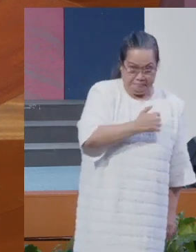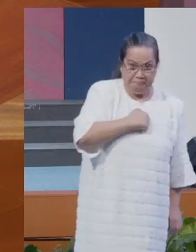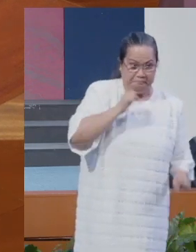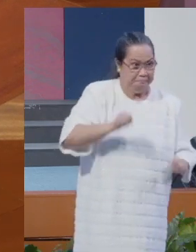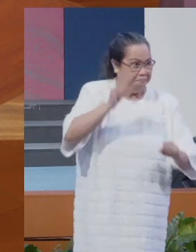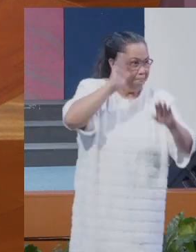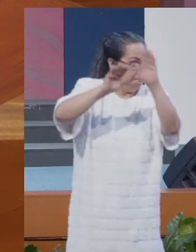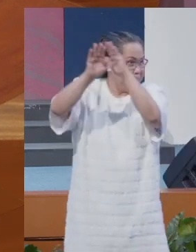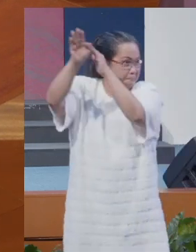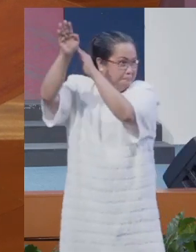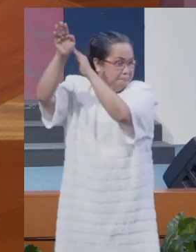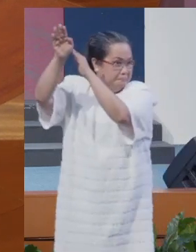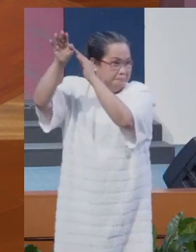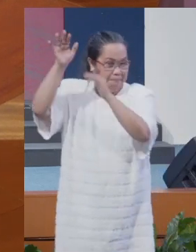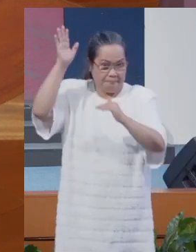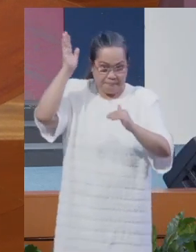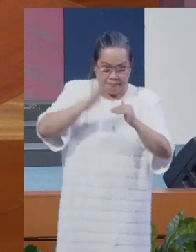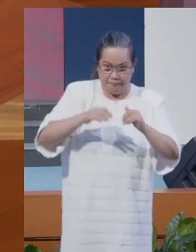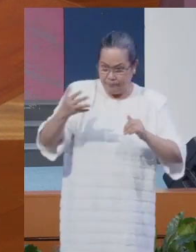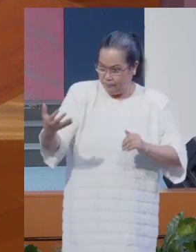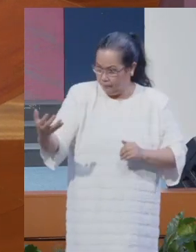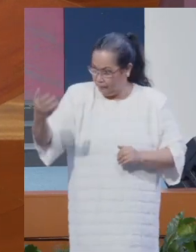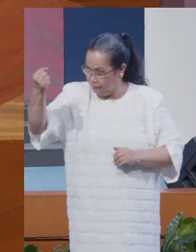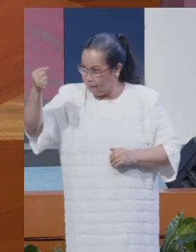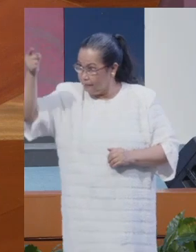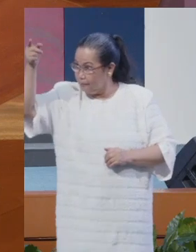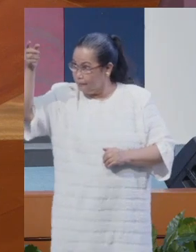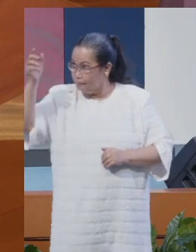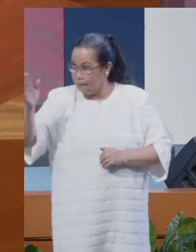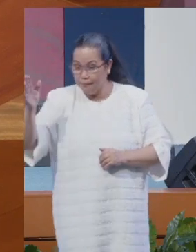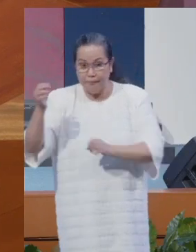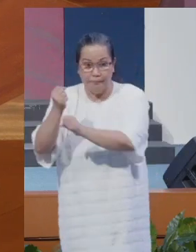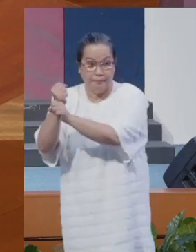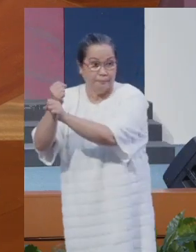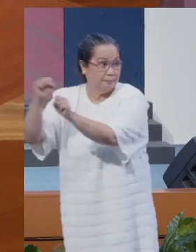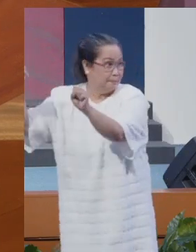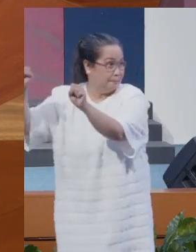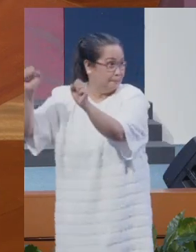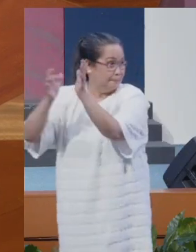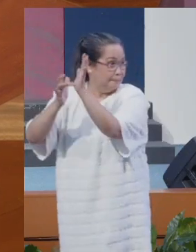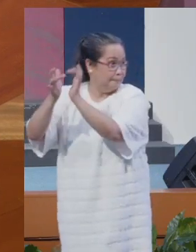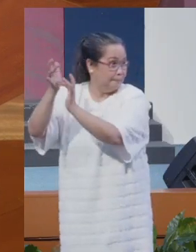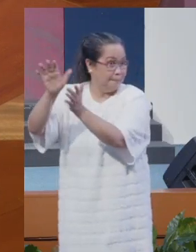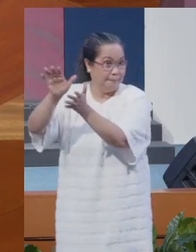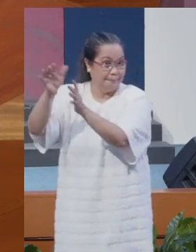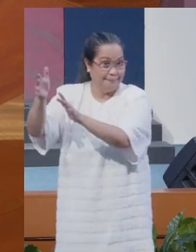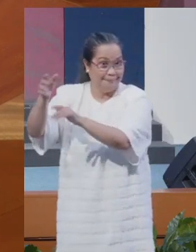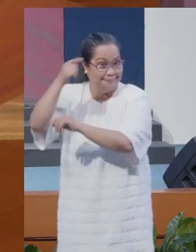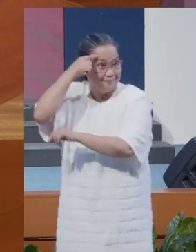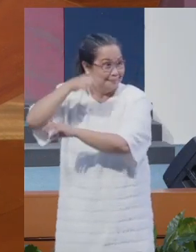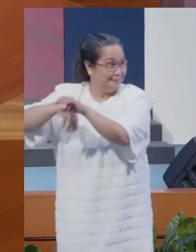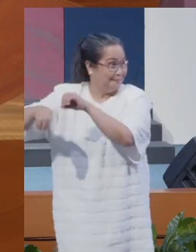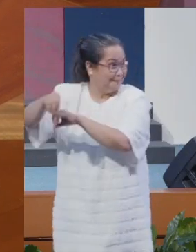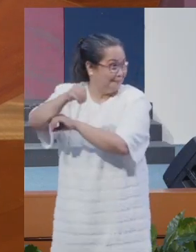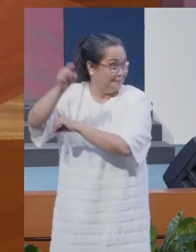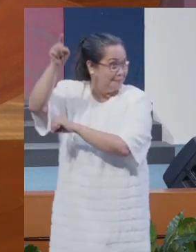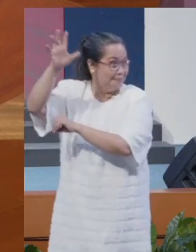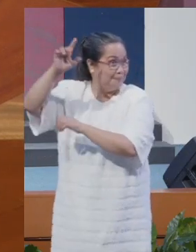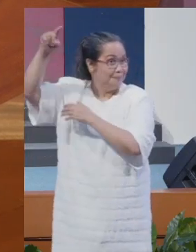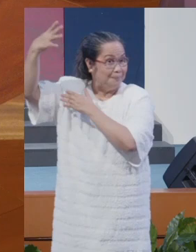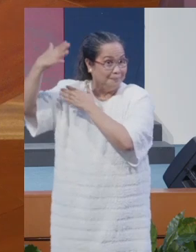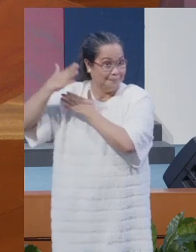at ng relihiyon na paraan ng kaligtasan ng Diyos na mula pa nung umpisa ay nakasandig na sa kanyang kagandahang loob